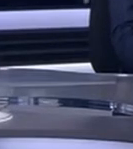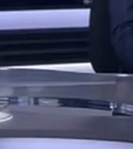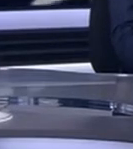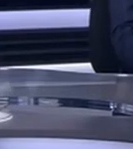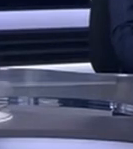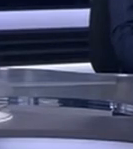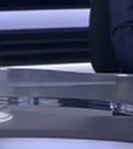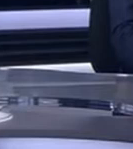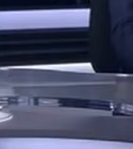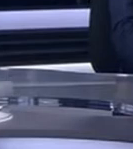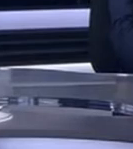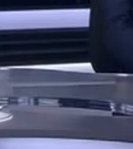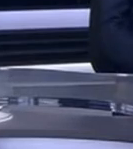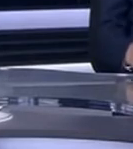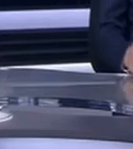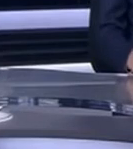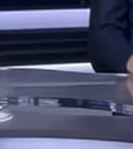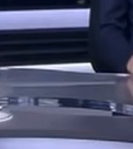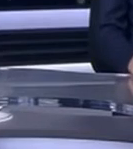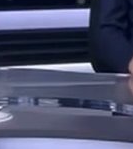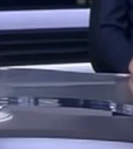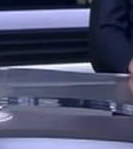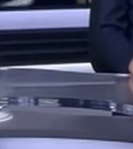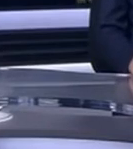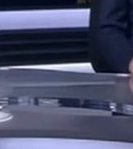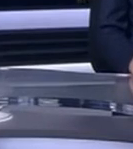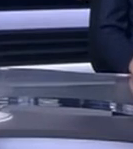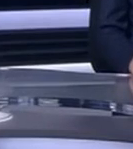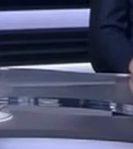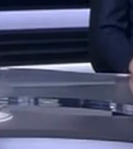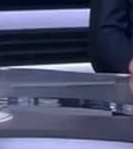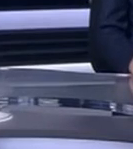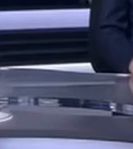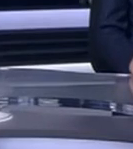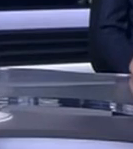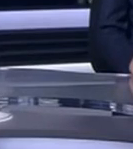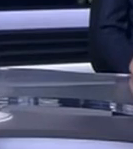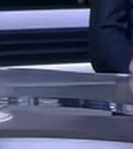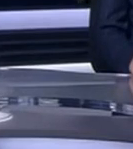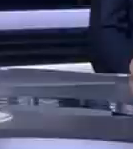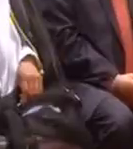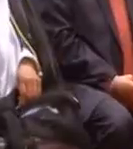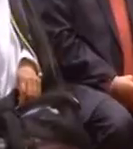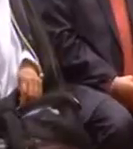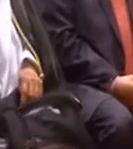الفائزة كي تكون نموذجا يحتذى به في قطاعات حكومية وخاصة.